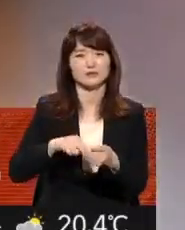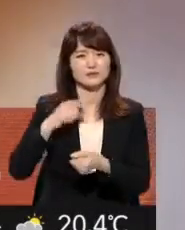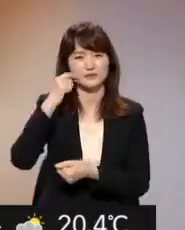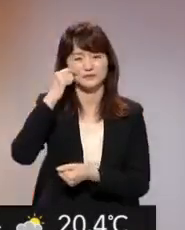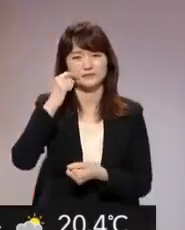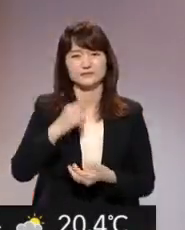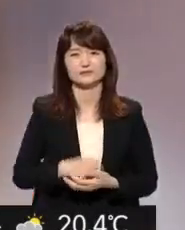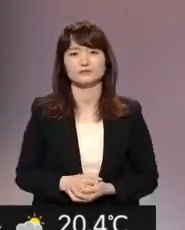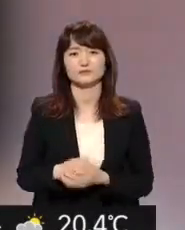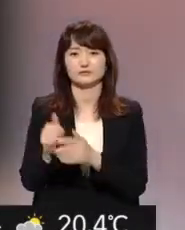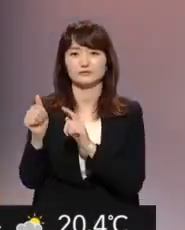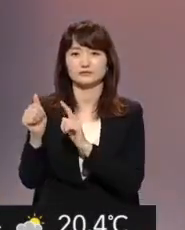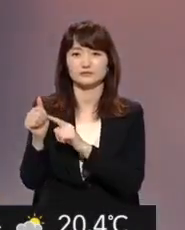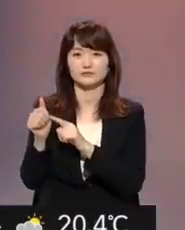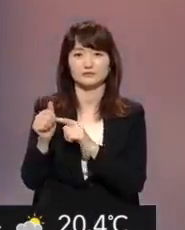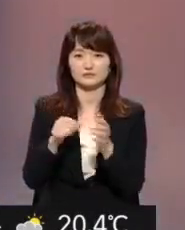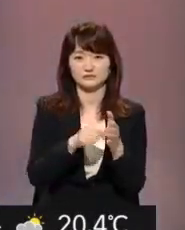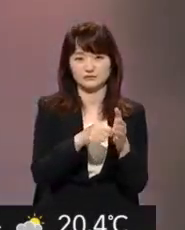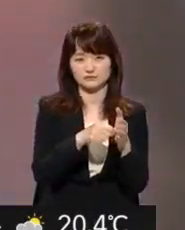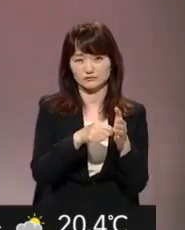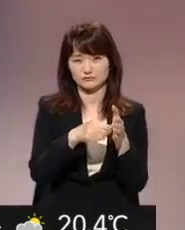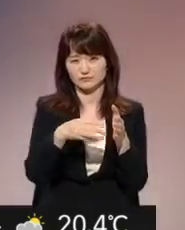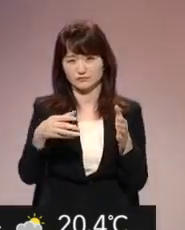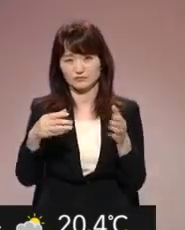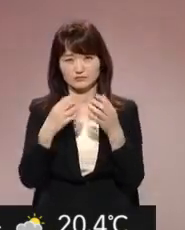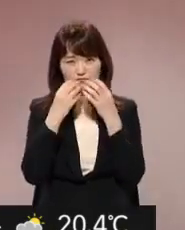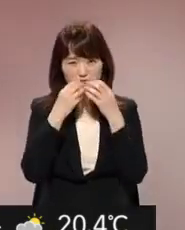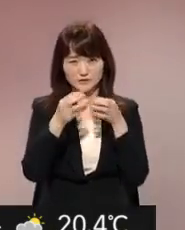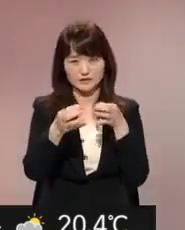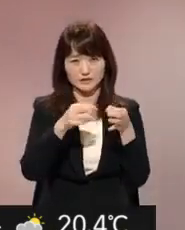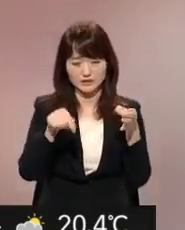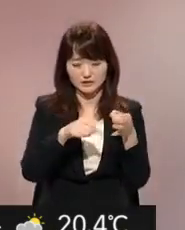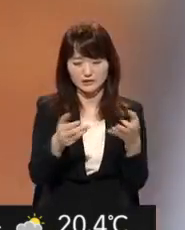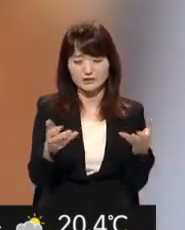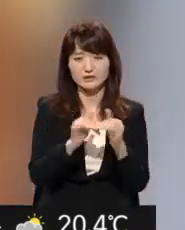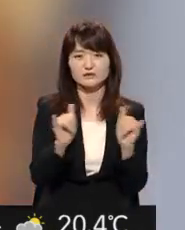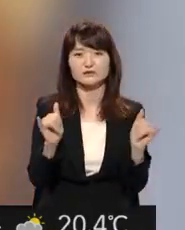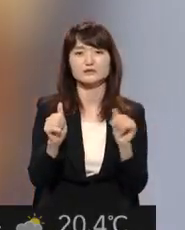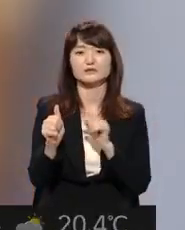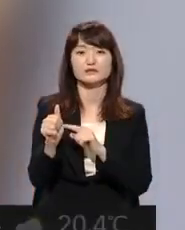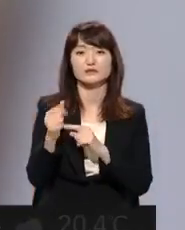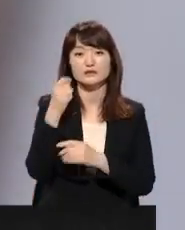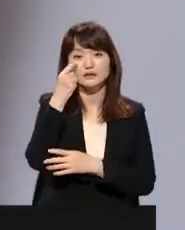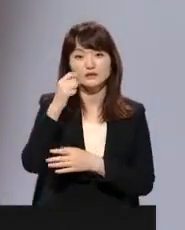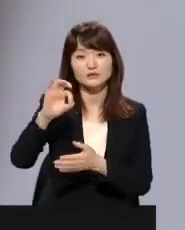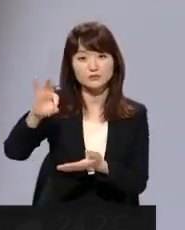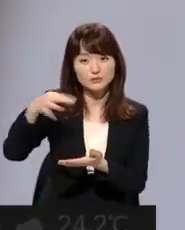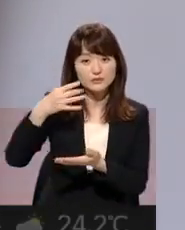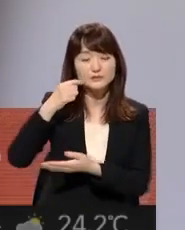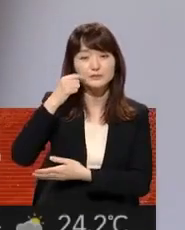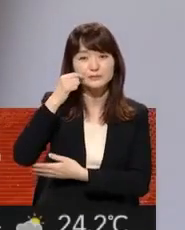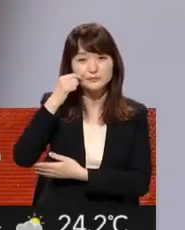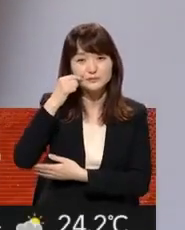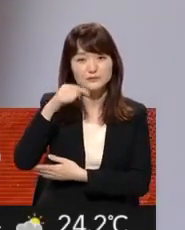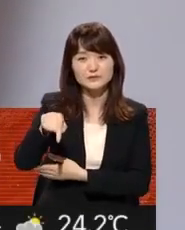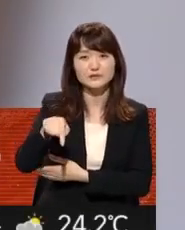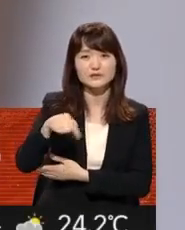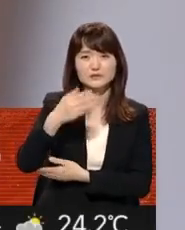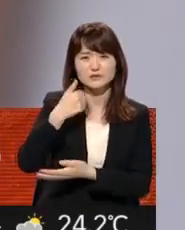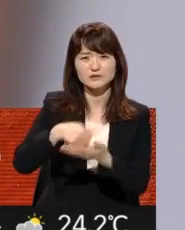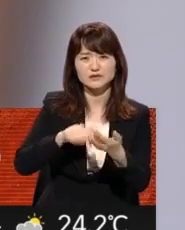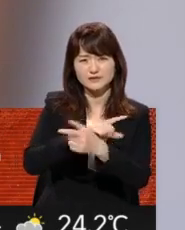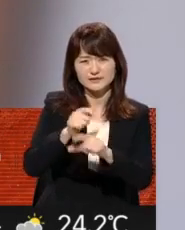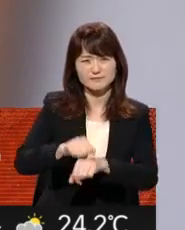네, 난동을 부린 이 남성은요, 유명 패스트푸드점에서 일하던 직원이었습니다. 본인이 한 달치 월급을 받지 못했다면서 저렇게